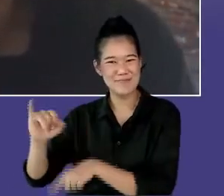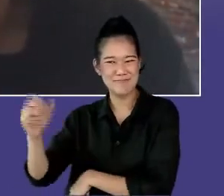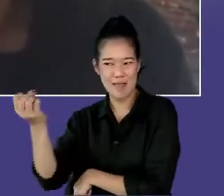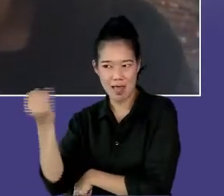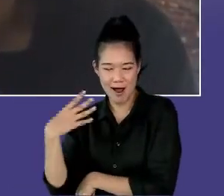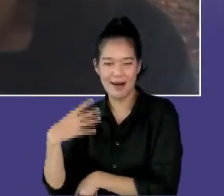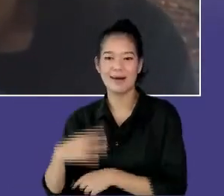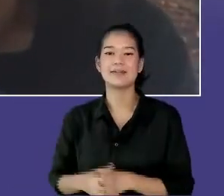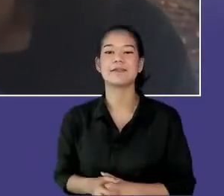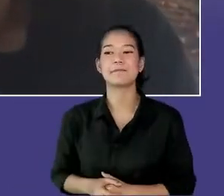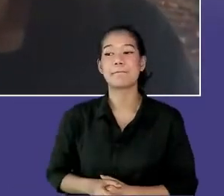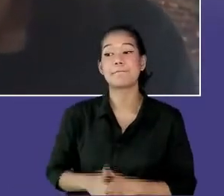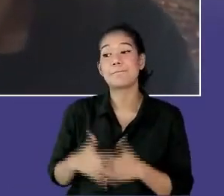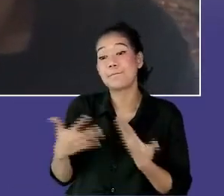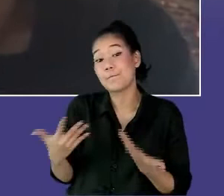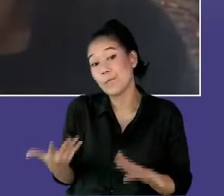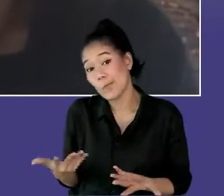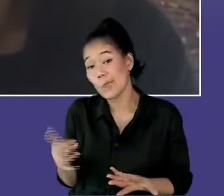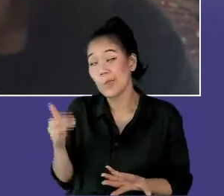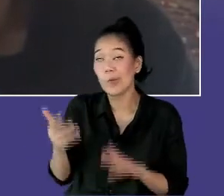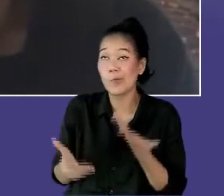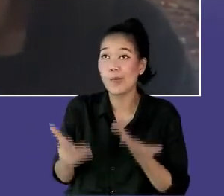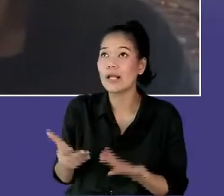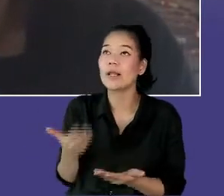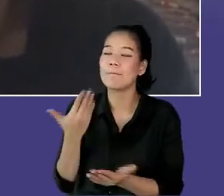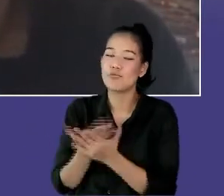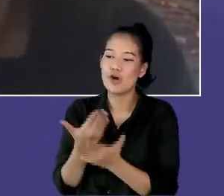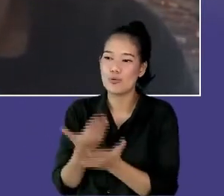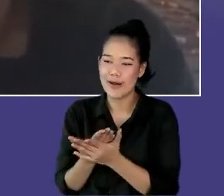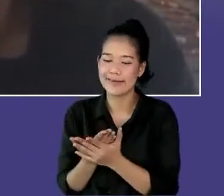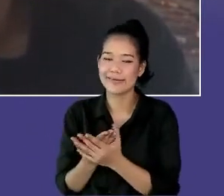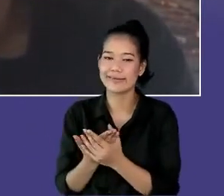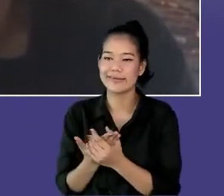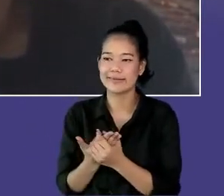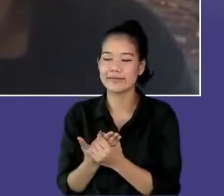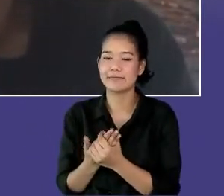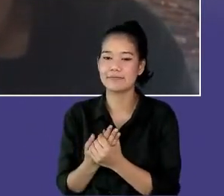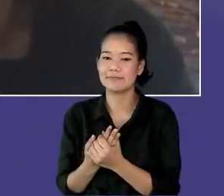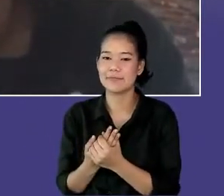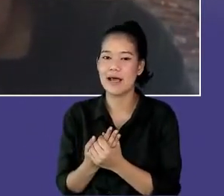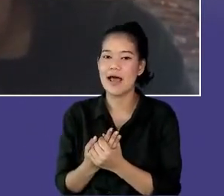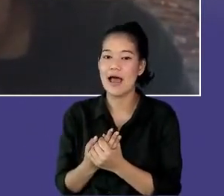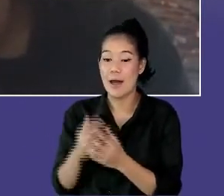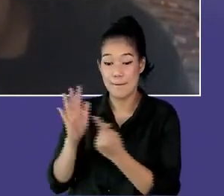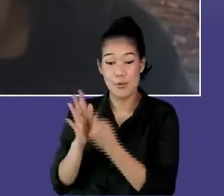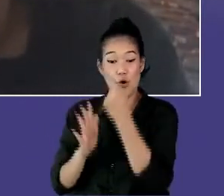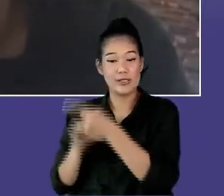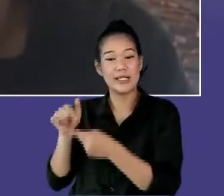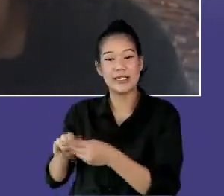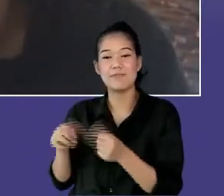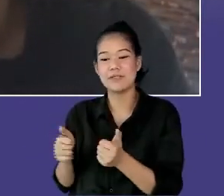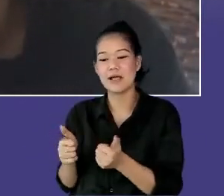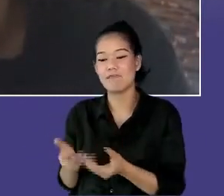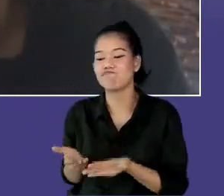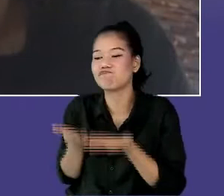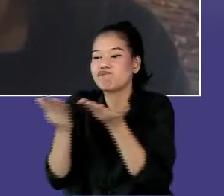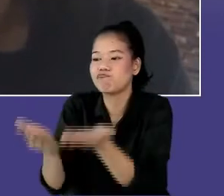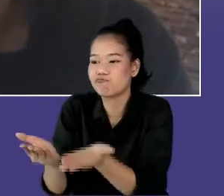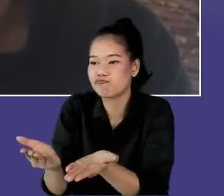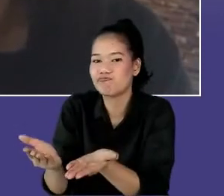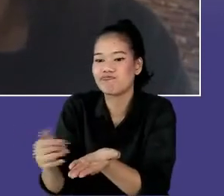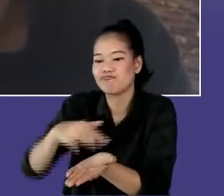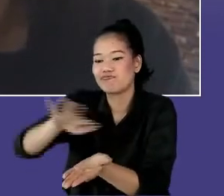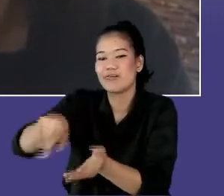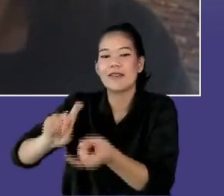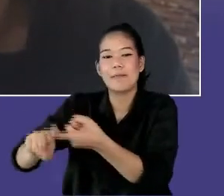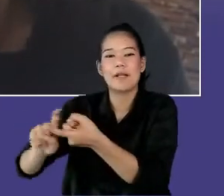Jadi ya mungkin mudah-mudahan dengan adanya apa proyek ini bisa memberikan sesuatu ya